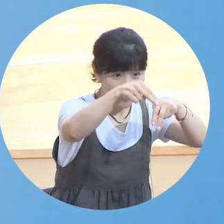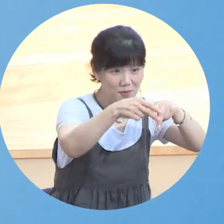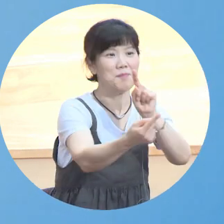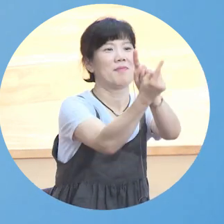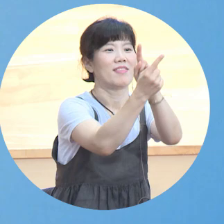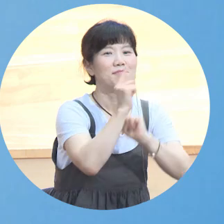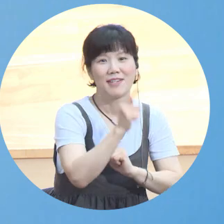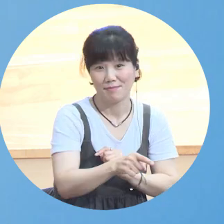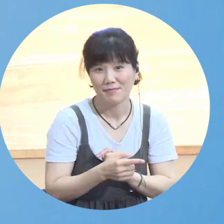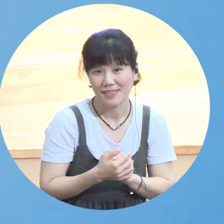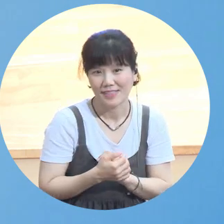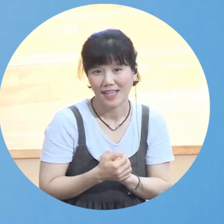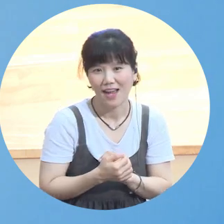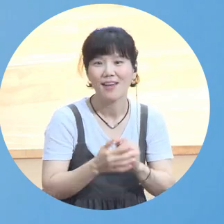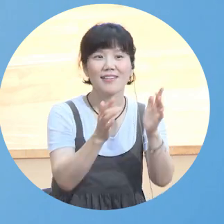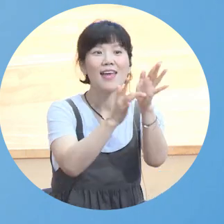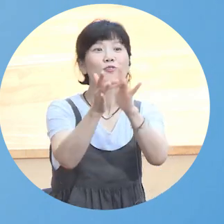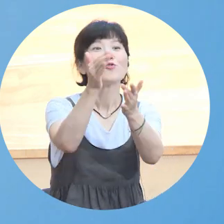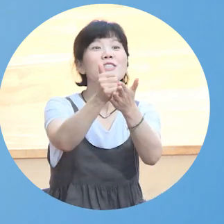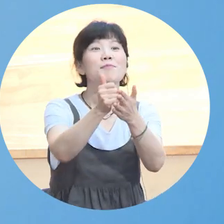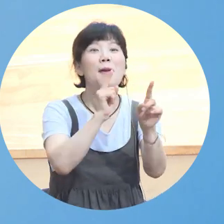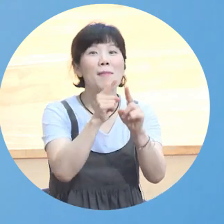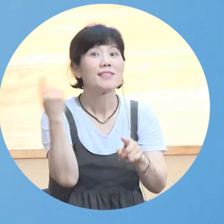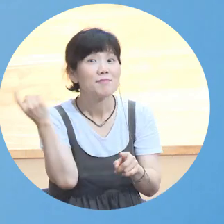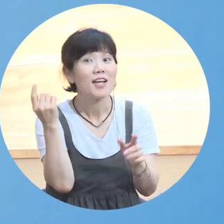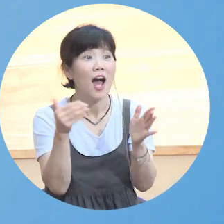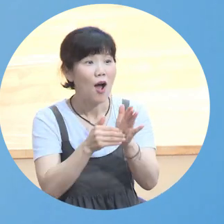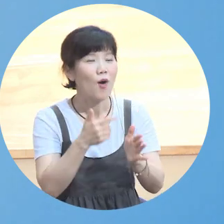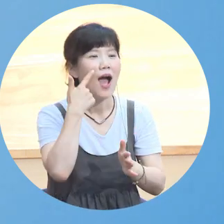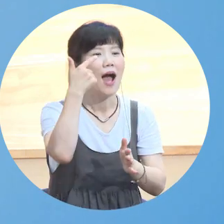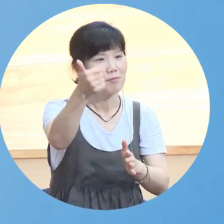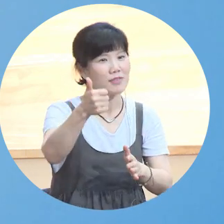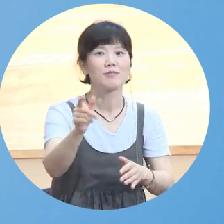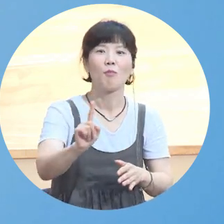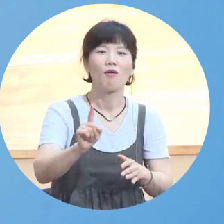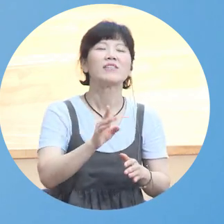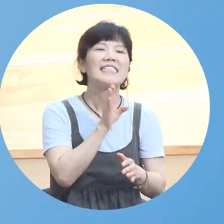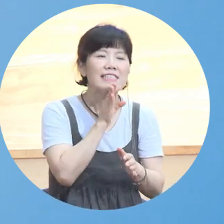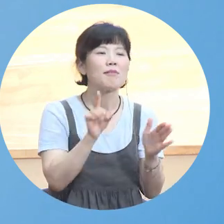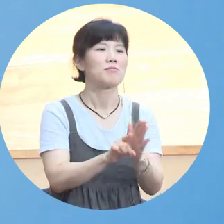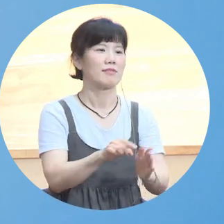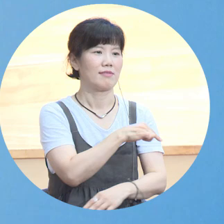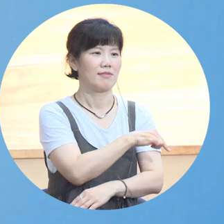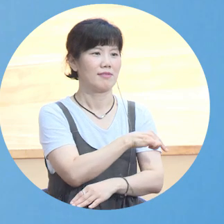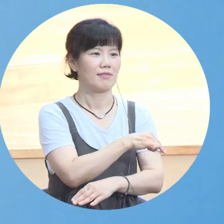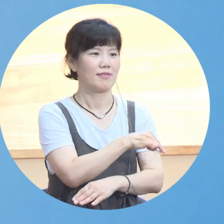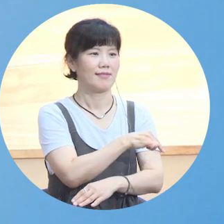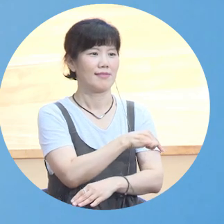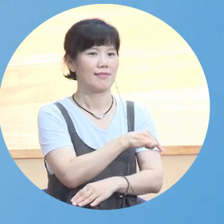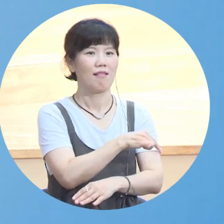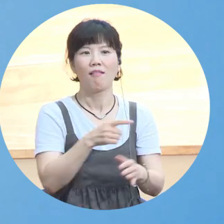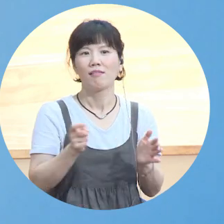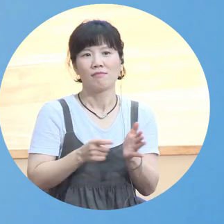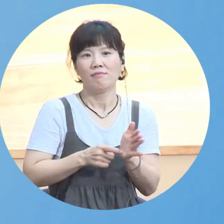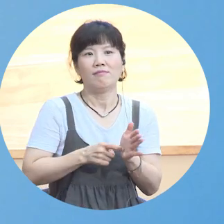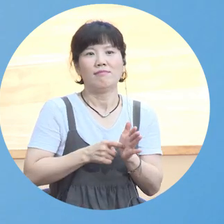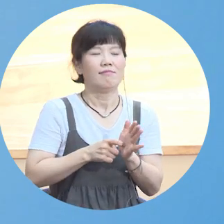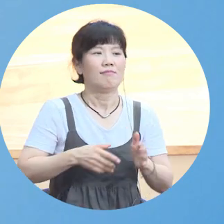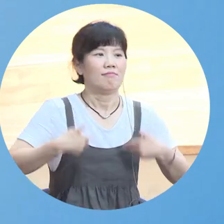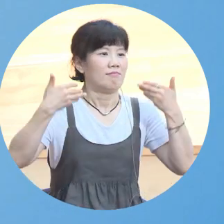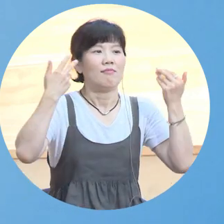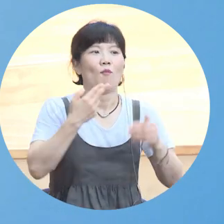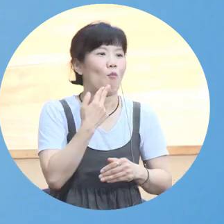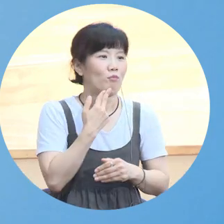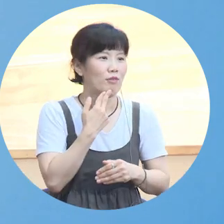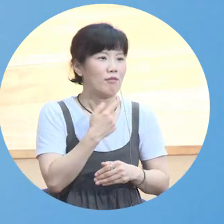예수님의 말씀을 듣고 이 아버지는 진짜로 믿음 거야 급할게 없는 거예요 그래서 유유자적